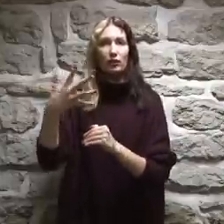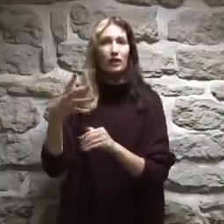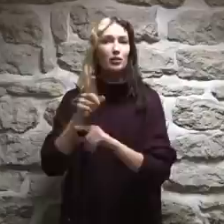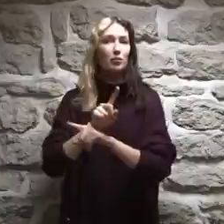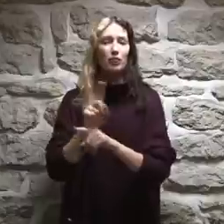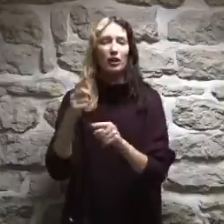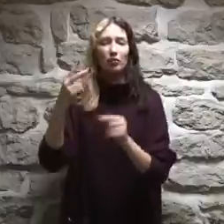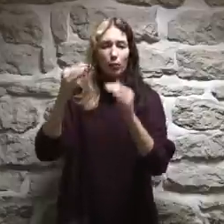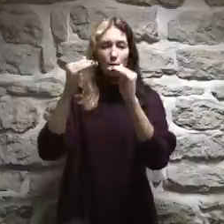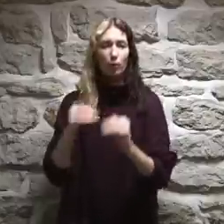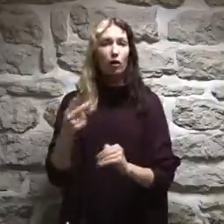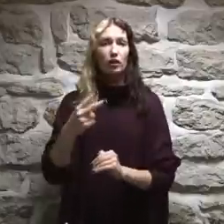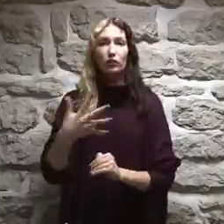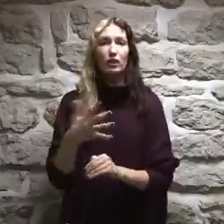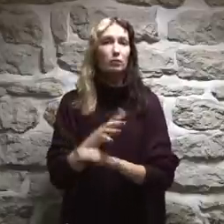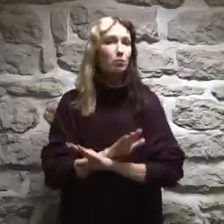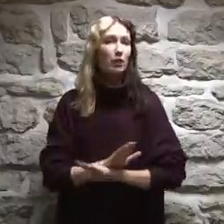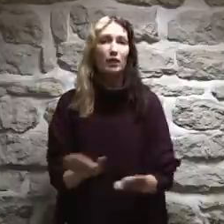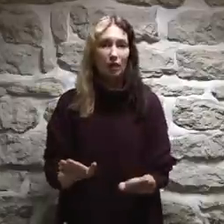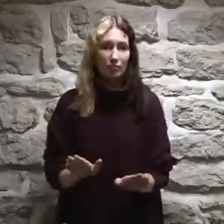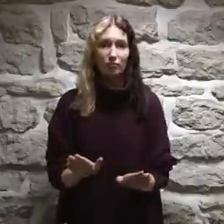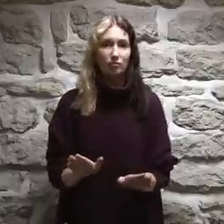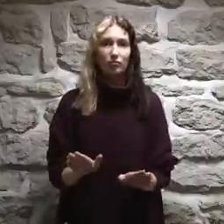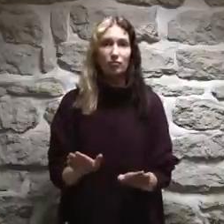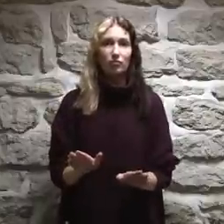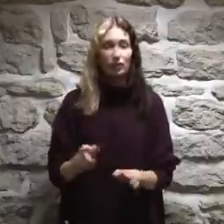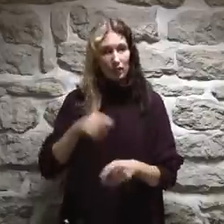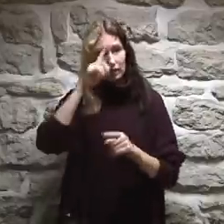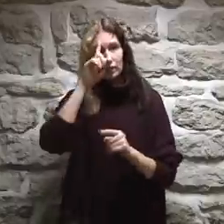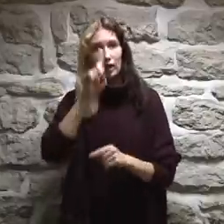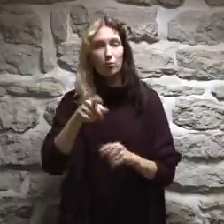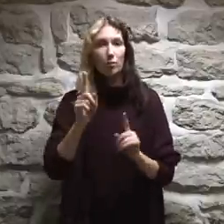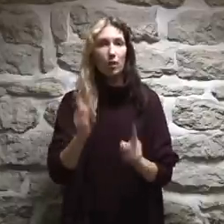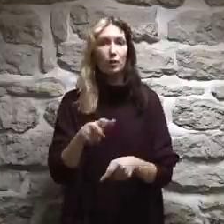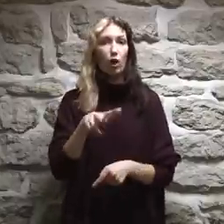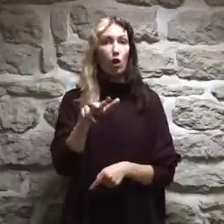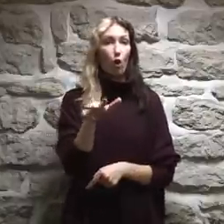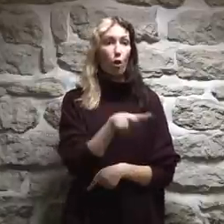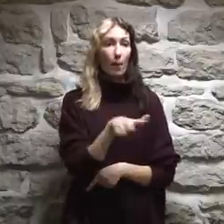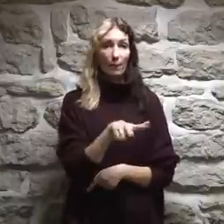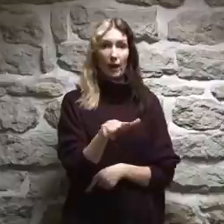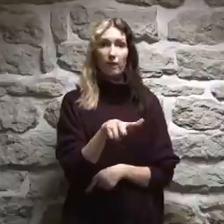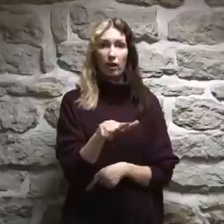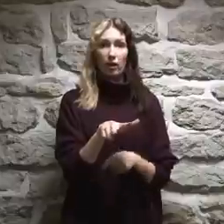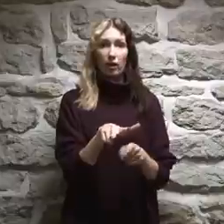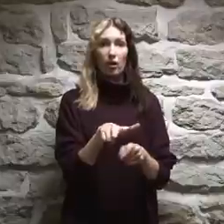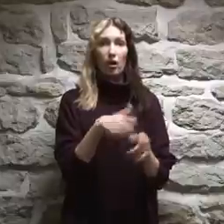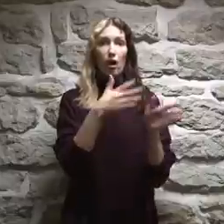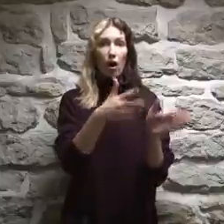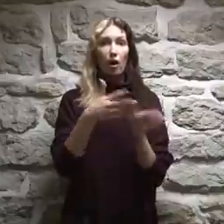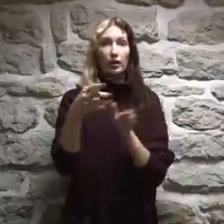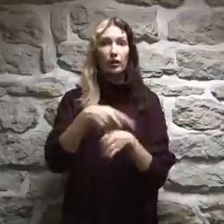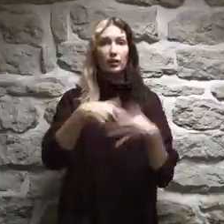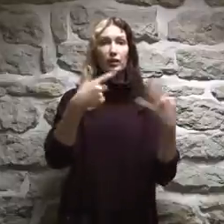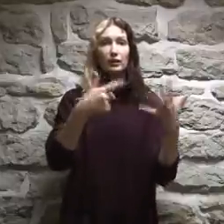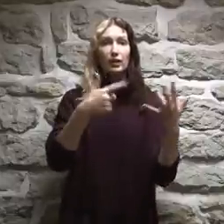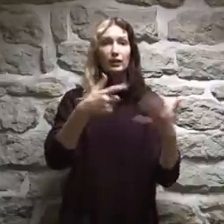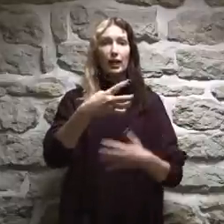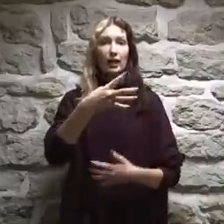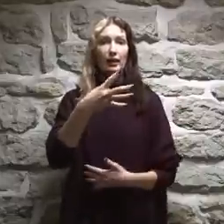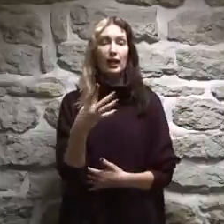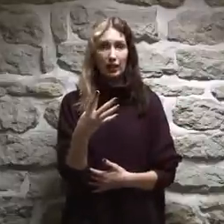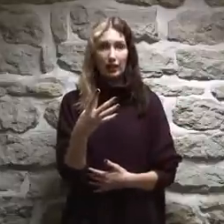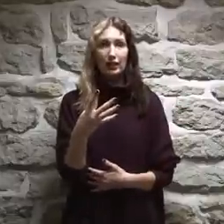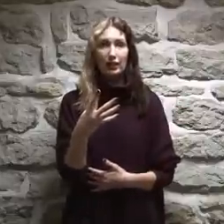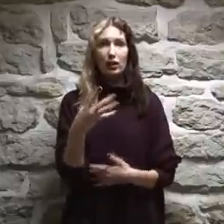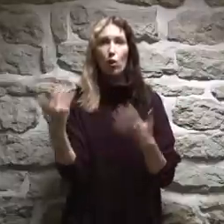võimalik. Nii et seda siis peaks teadma, et ainuüksi kolmapäeval oli haiglates 74